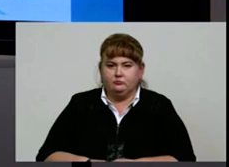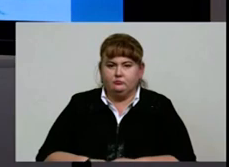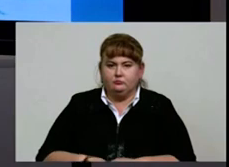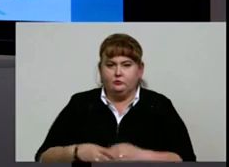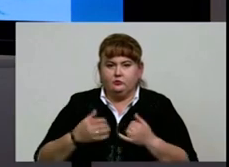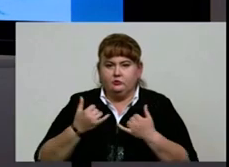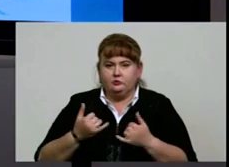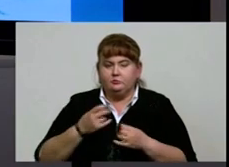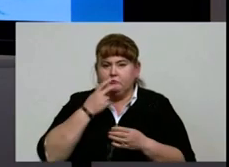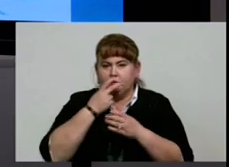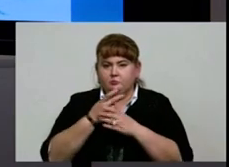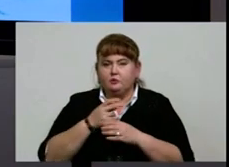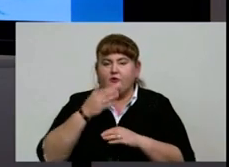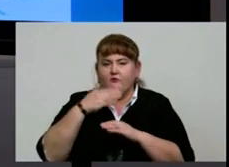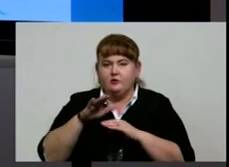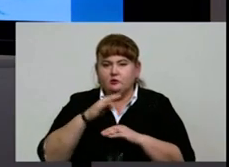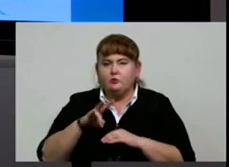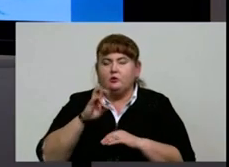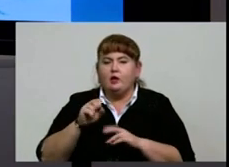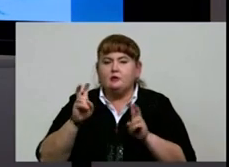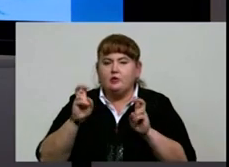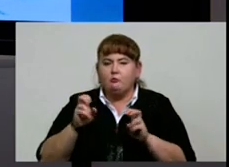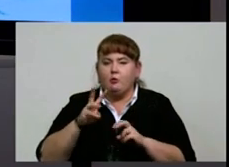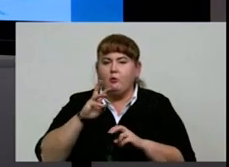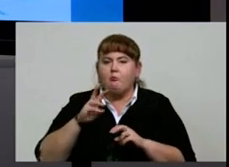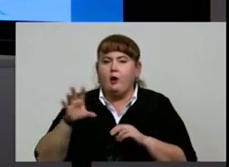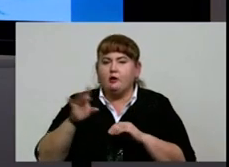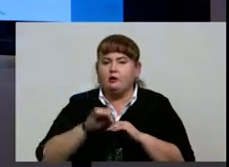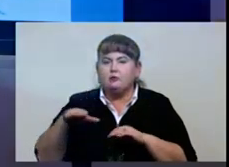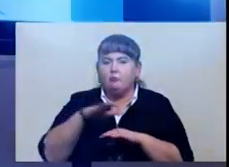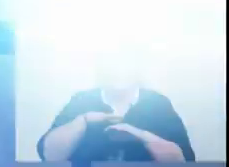Давайте теперь с вами посмотрим видео на тему «Магнитное поле Земли».